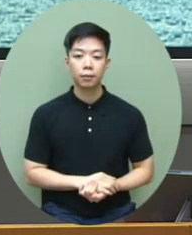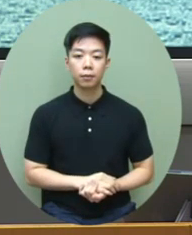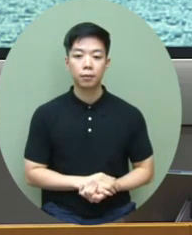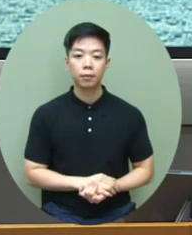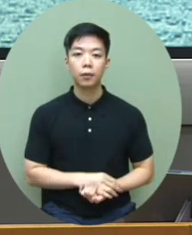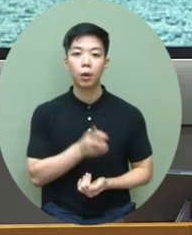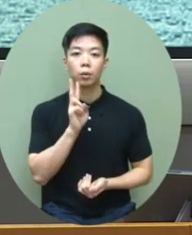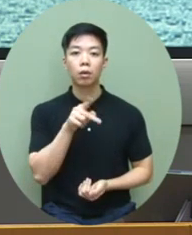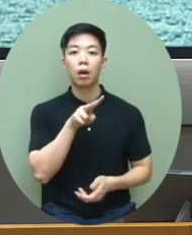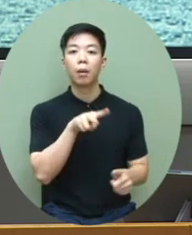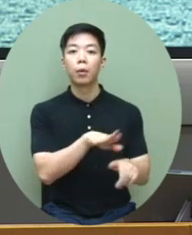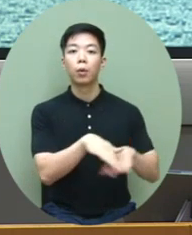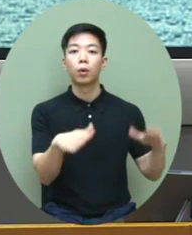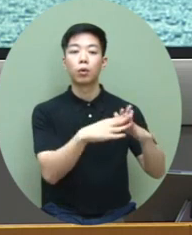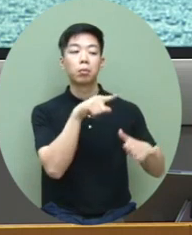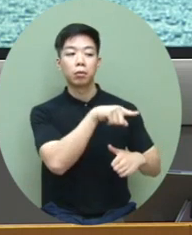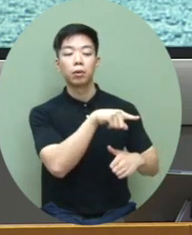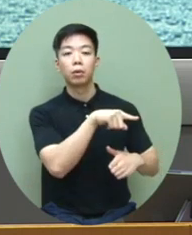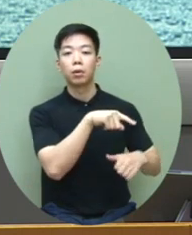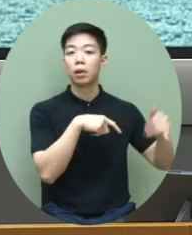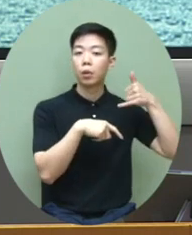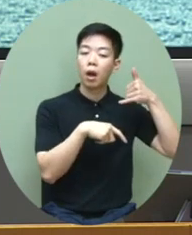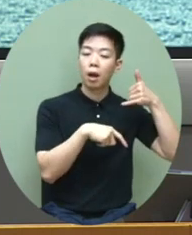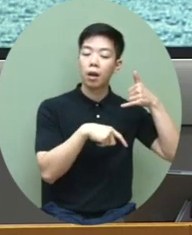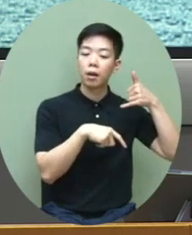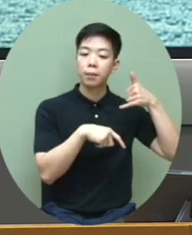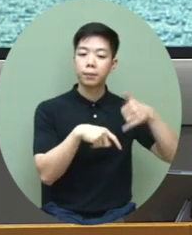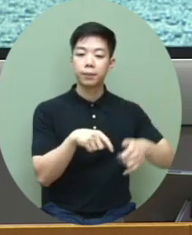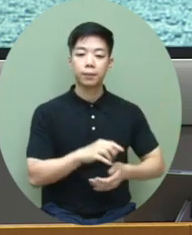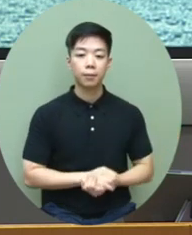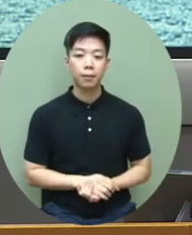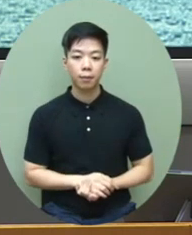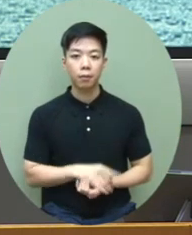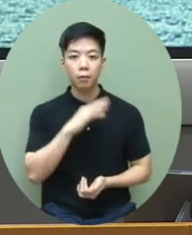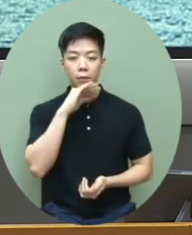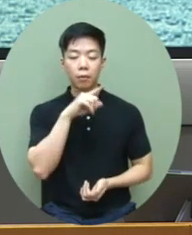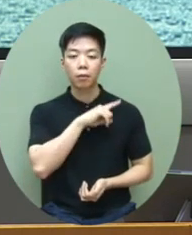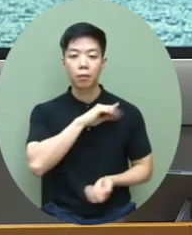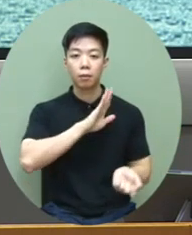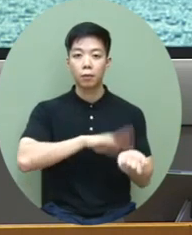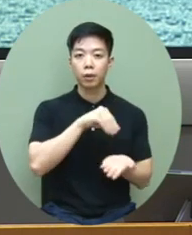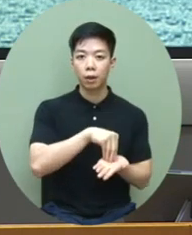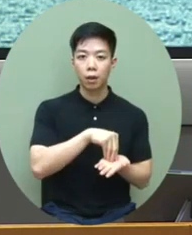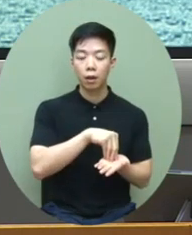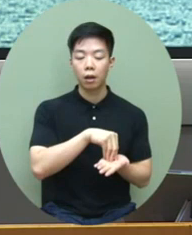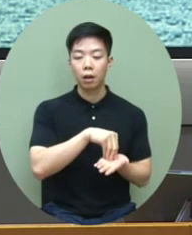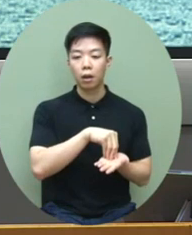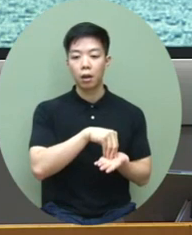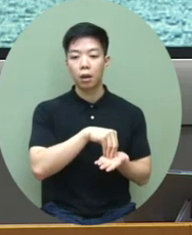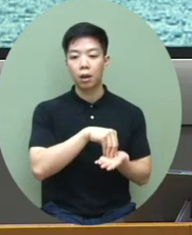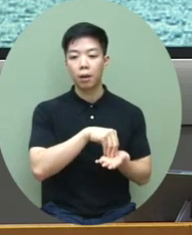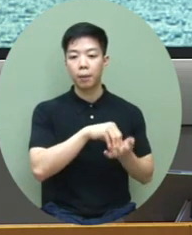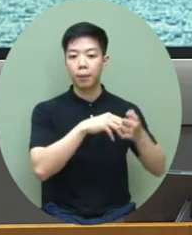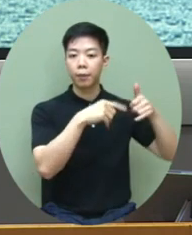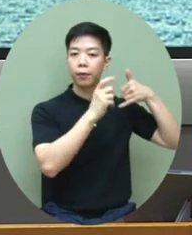保安局嗰邊嗰啲咧，就可能你係可以，如果你自己確診，咁可能你可以打個電話咧，就可以盡